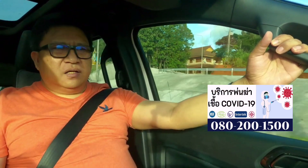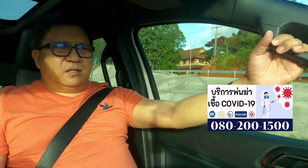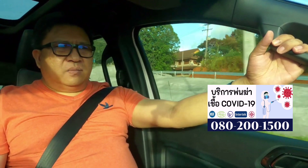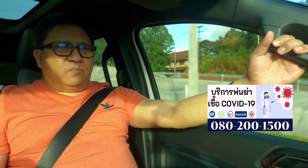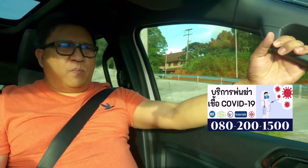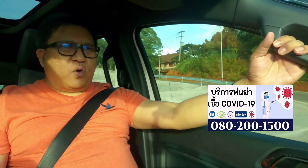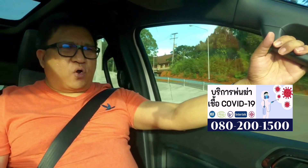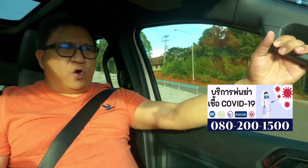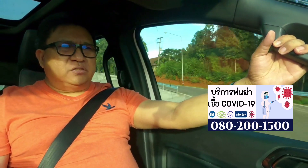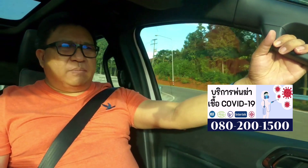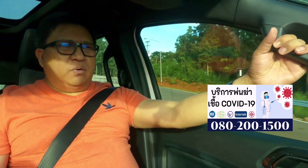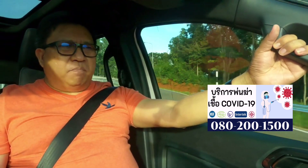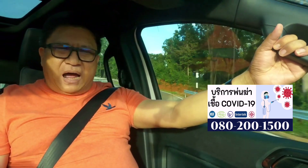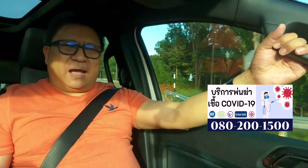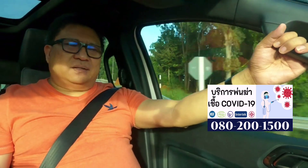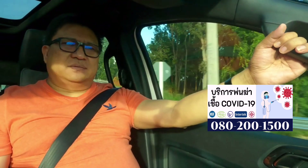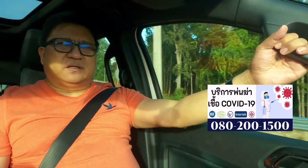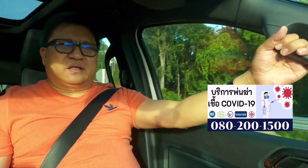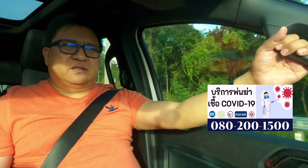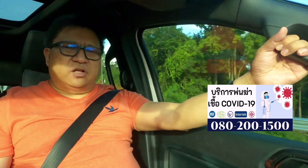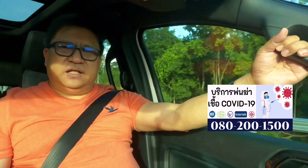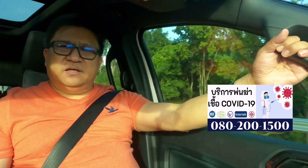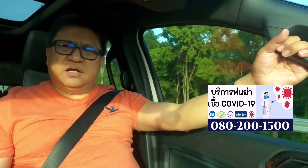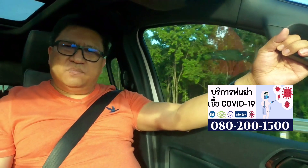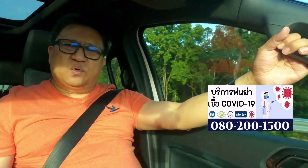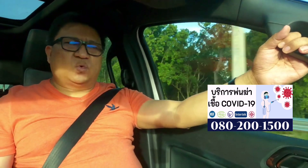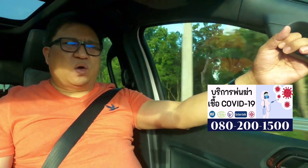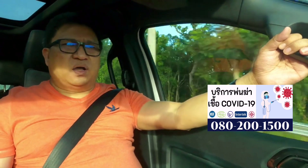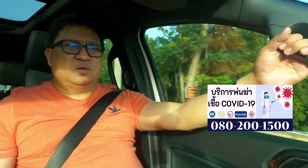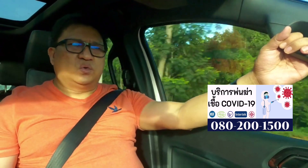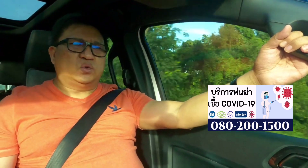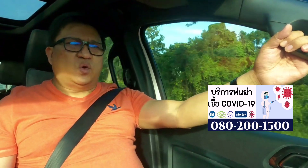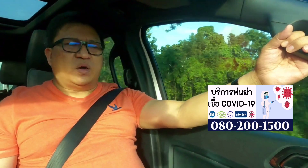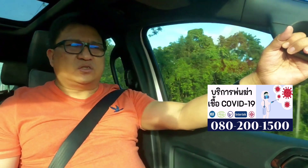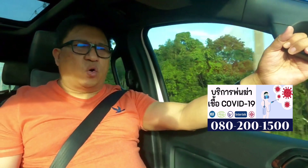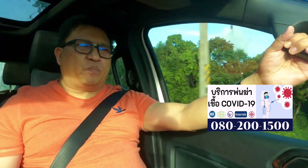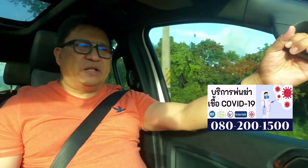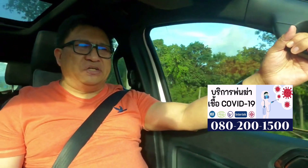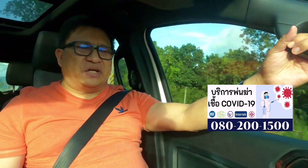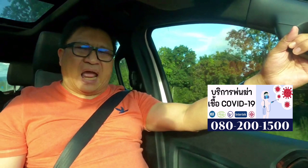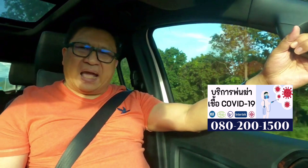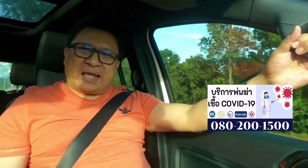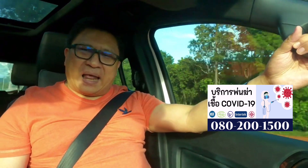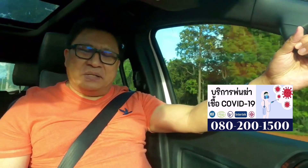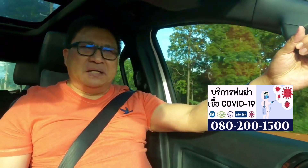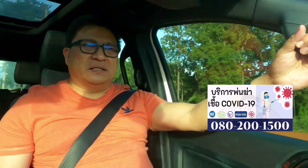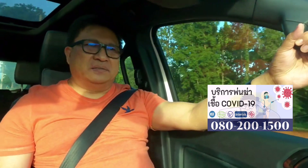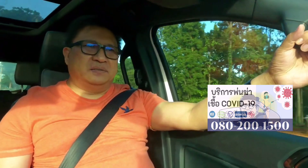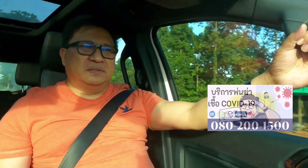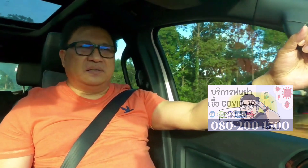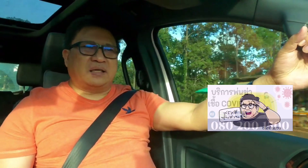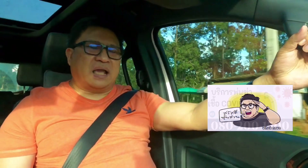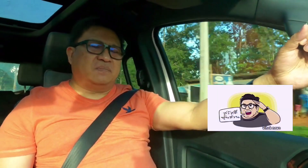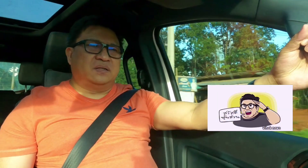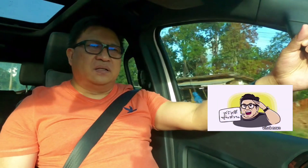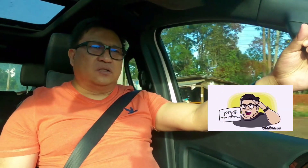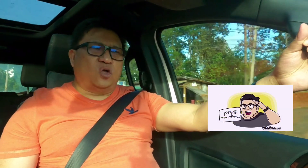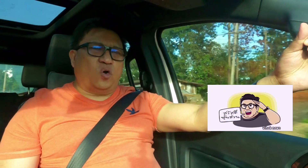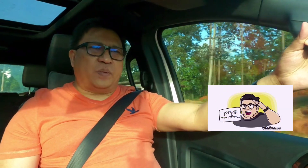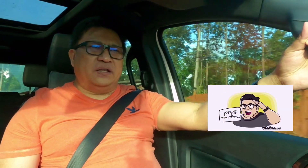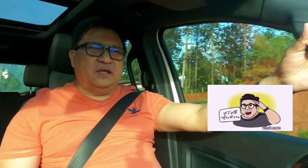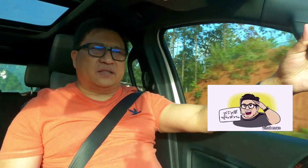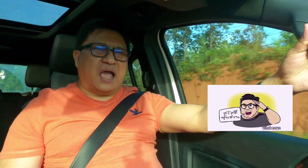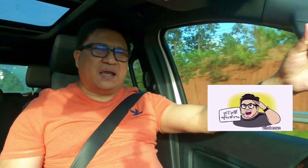ผู้ปกรองจำนวมากตอนนี้เริ่รู้ตัวรู้ตัวว่าตกเป็เยืทางการเมืองนะครั